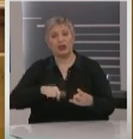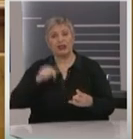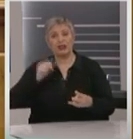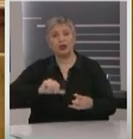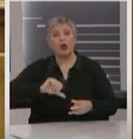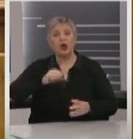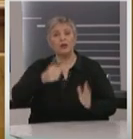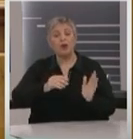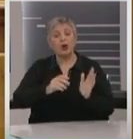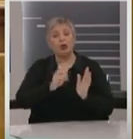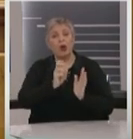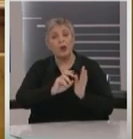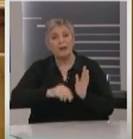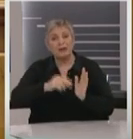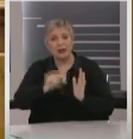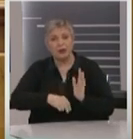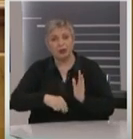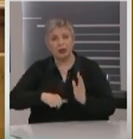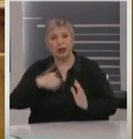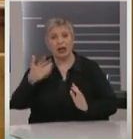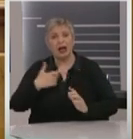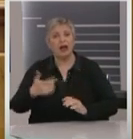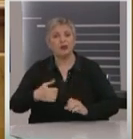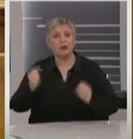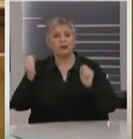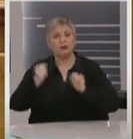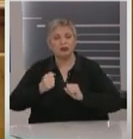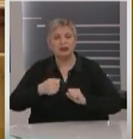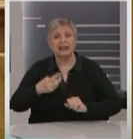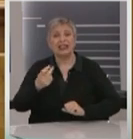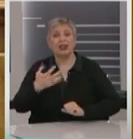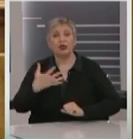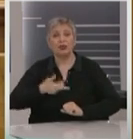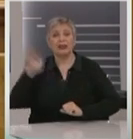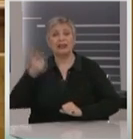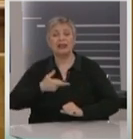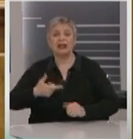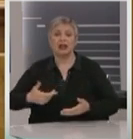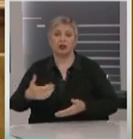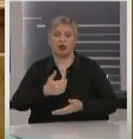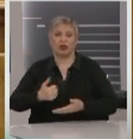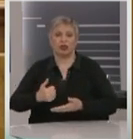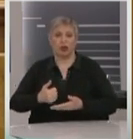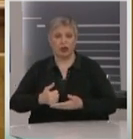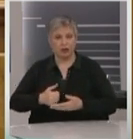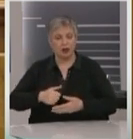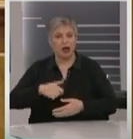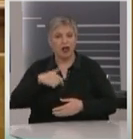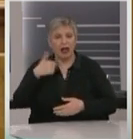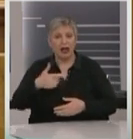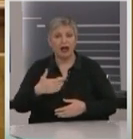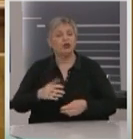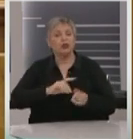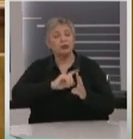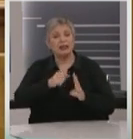το 25% του ΑΕΠ της μέσα σε 2 χρόνια. Και καμία από αυτές τις χώρες δεν μπήκε στο πρώτο μνημόνιο και δεν